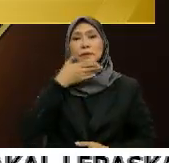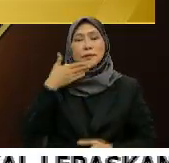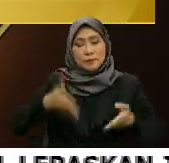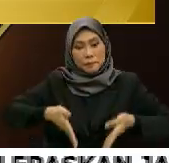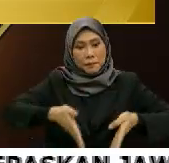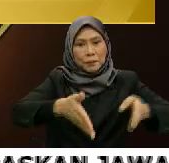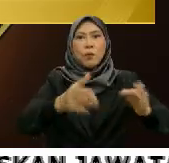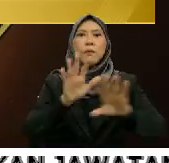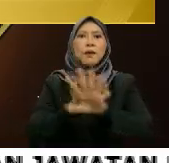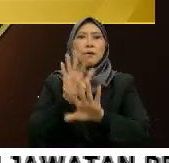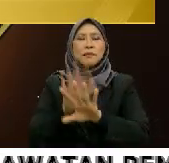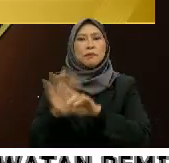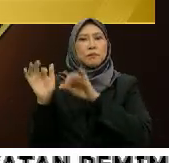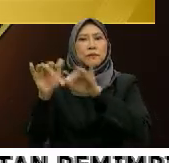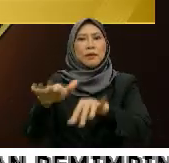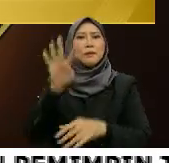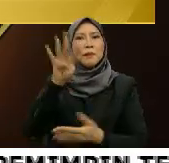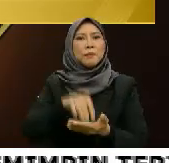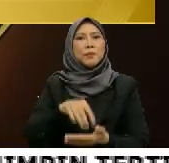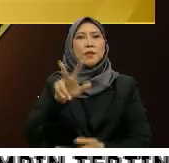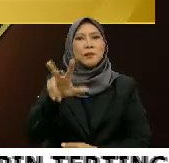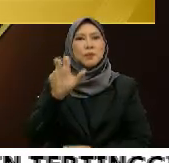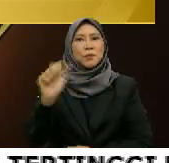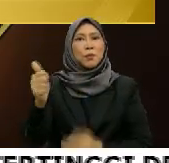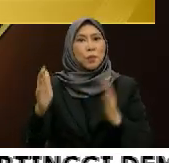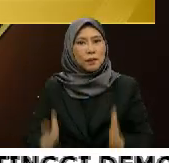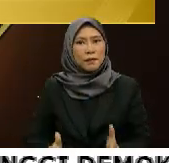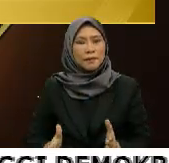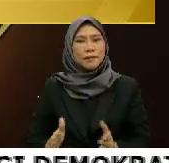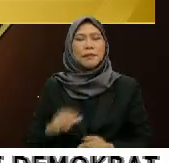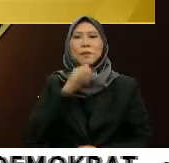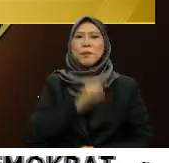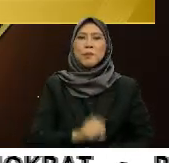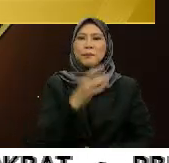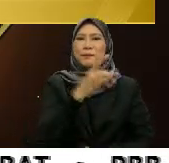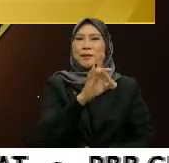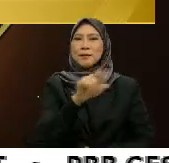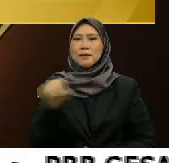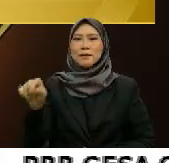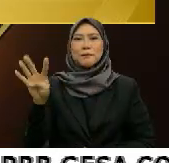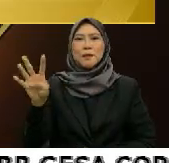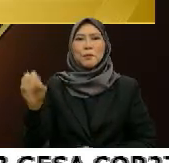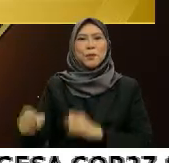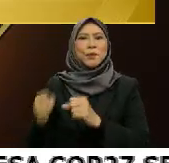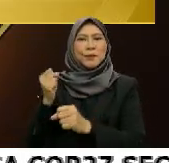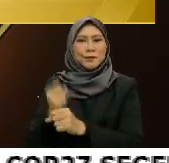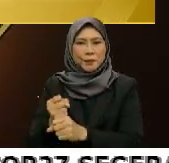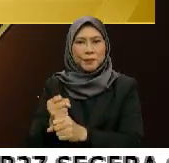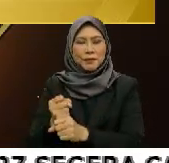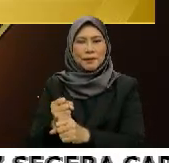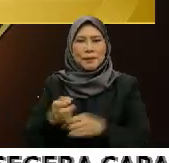saluran penghuni yang paling ramai yaitu 4.310 orang yaitu berusia 18 tahun hingga 40 tahun